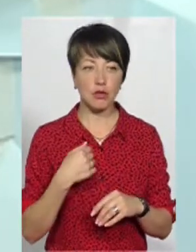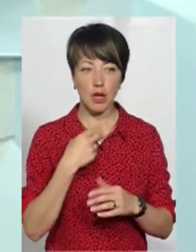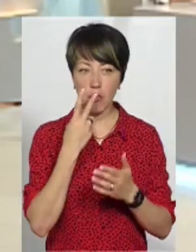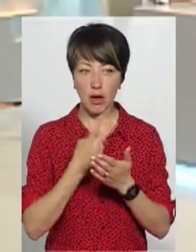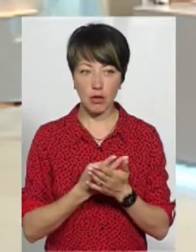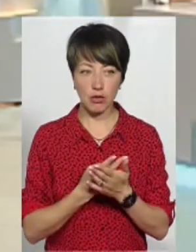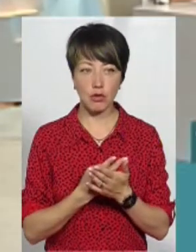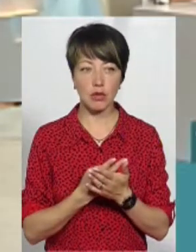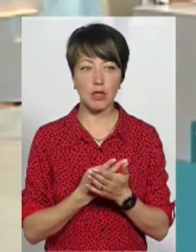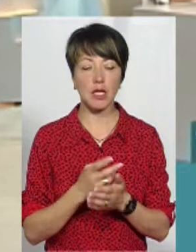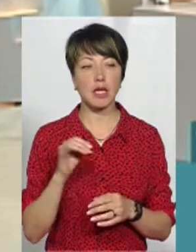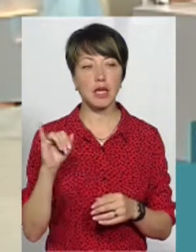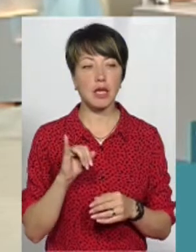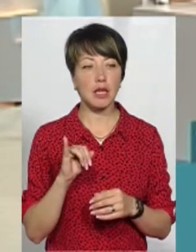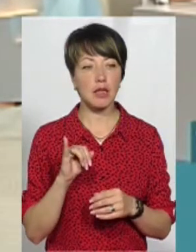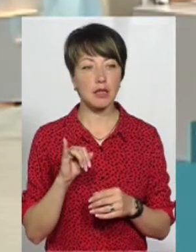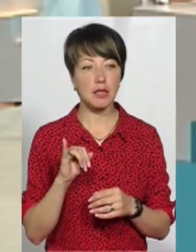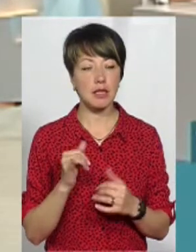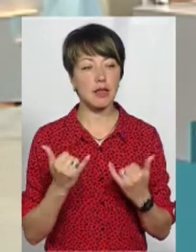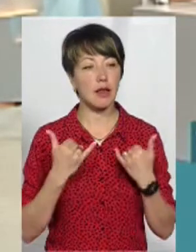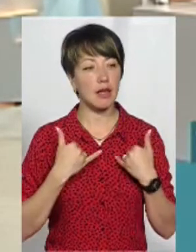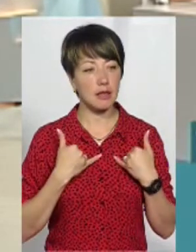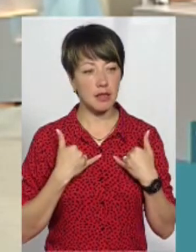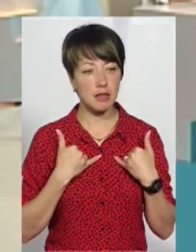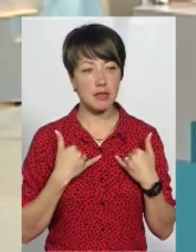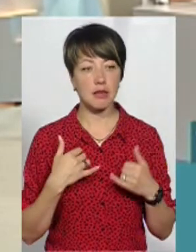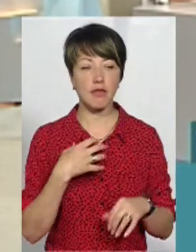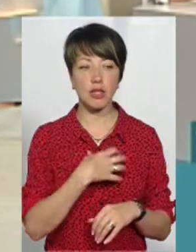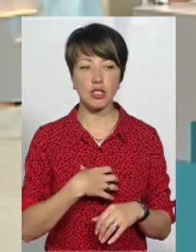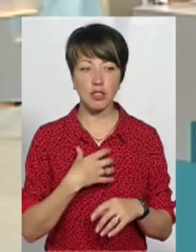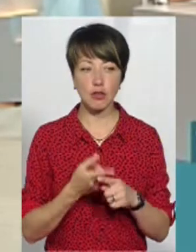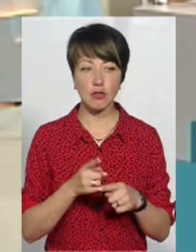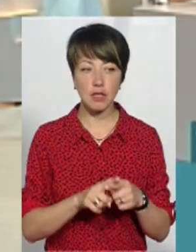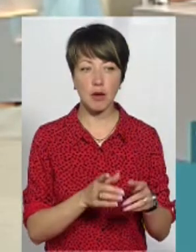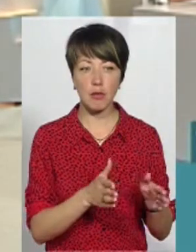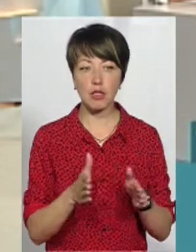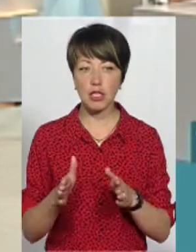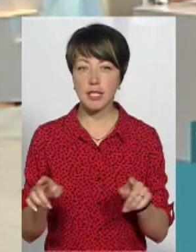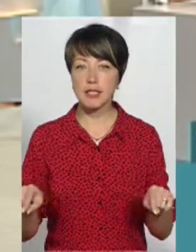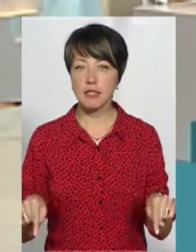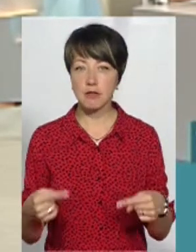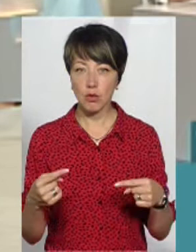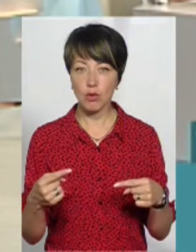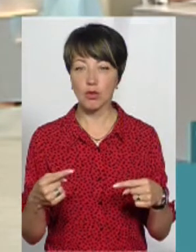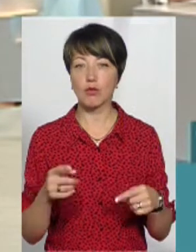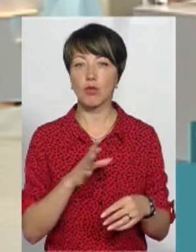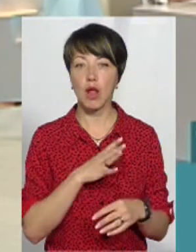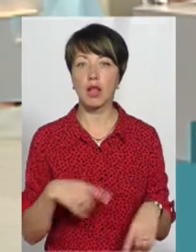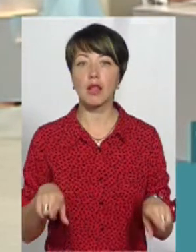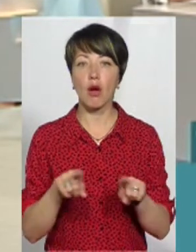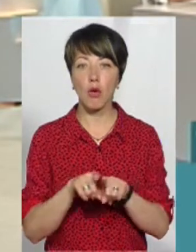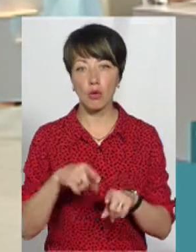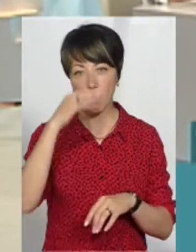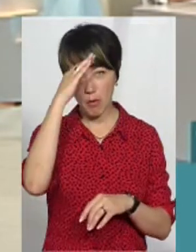я бачу. І для нас важливо, щоб ця мережа, яка створюється опорних шкіл, була такою,